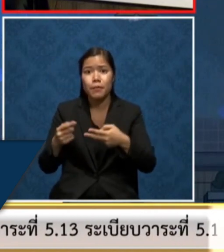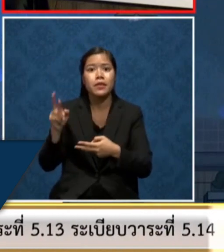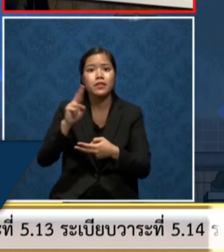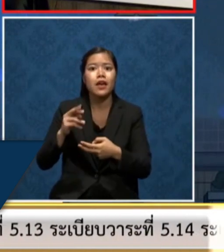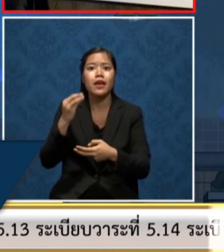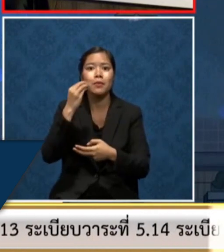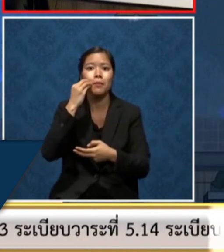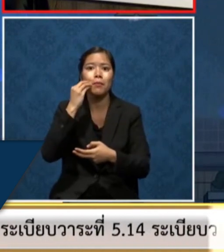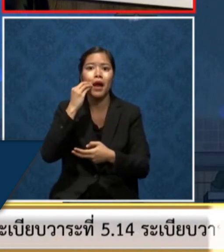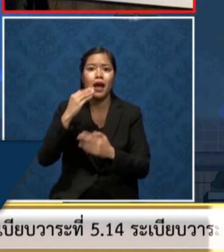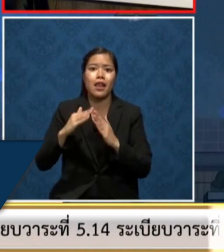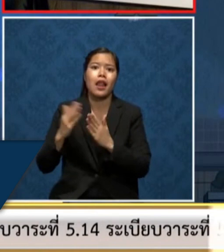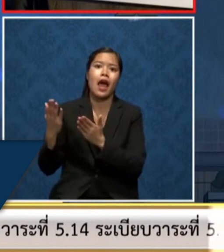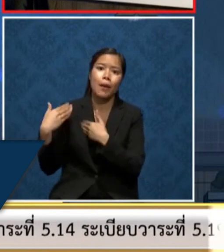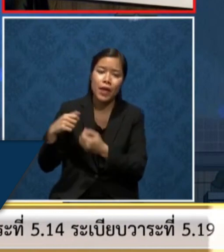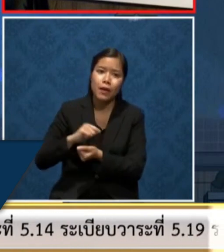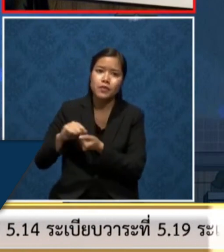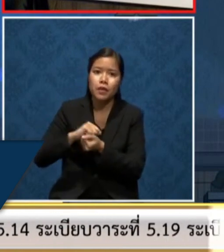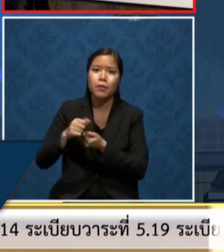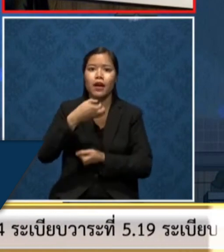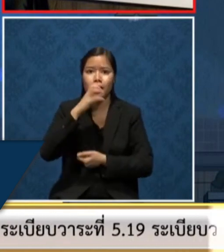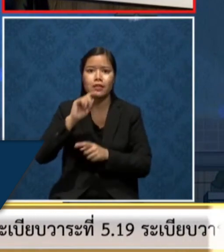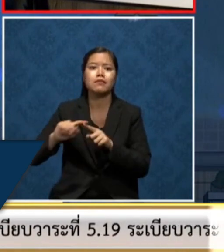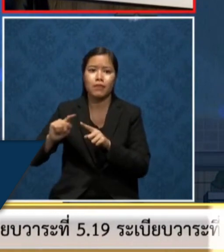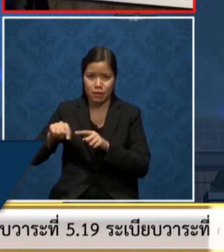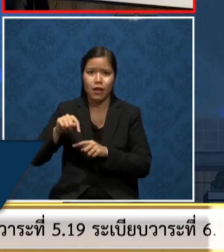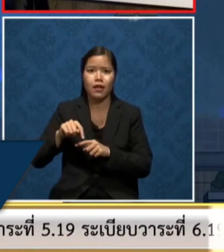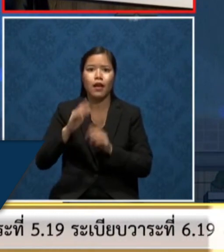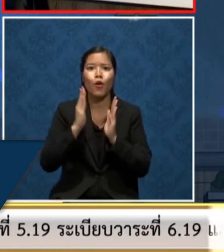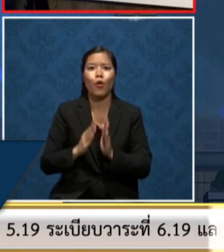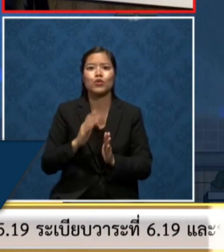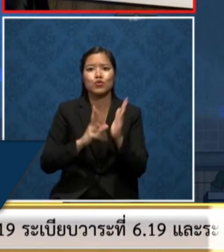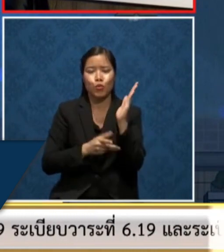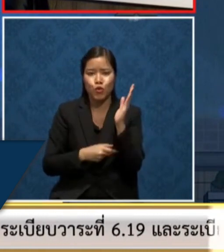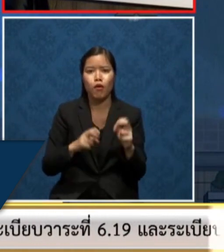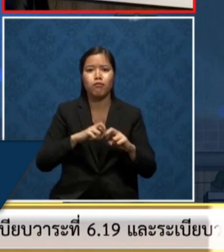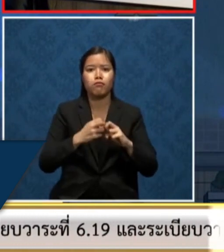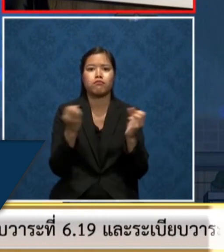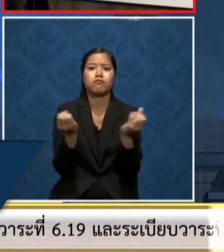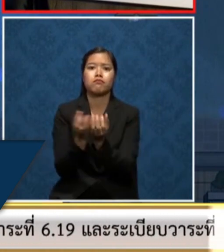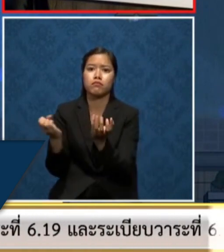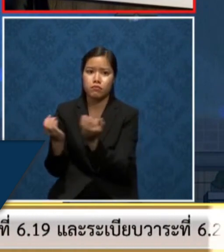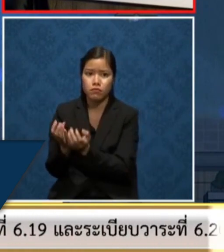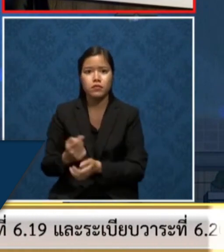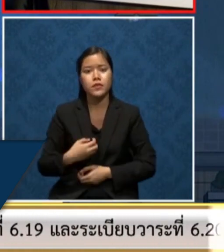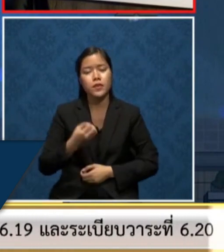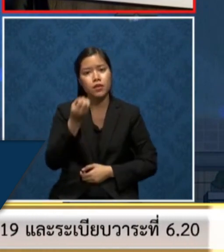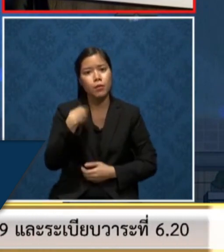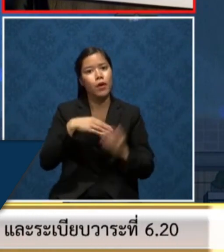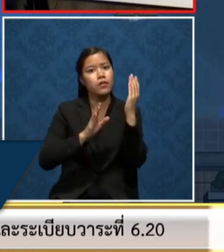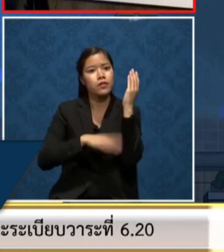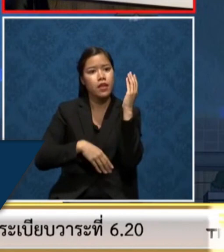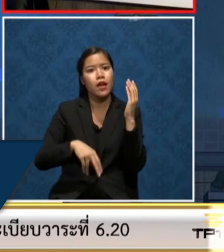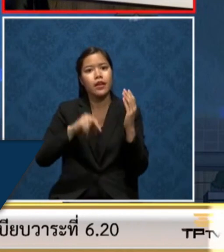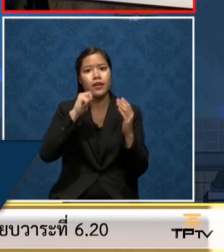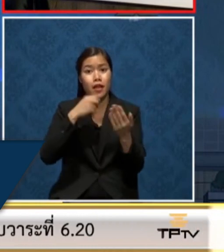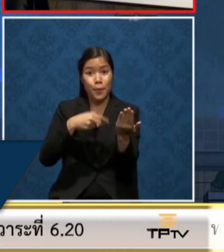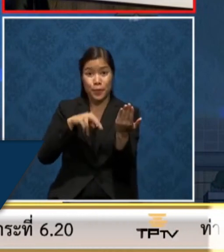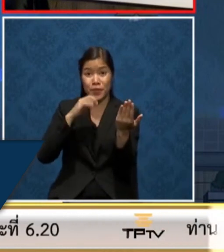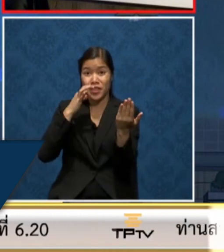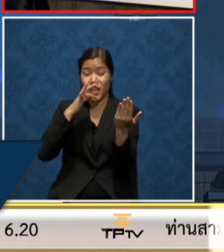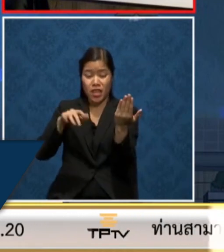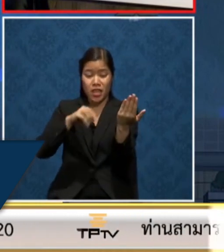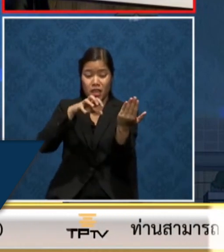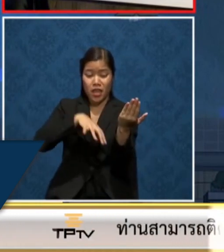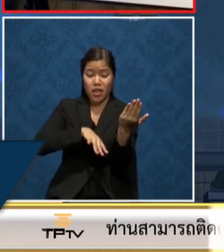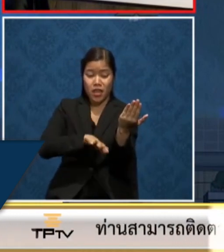จัหวชุมพรที่เราประสบกอยู่ที่พน mineralsเฟรษกร เราประสบบางท่านอาจจะบอกวาARMได้ดูเหอนมีทะเลสองข้างน่จะฝนต